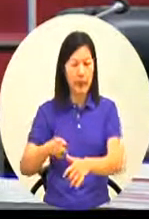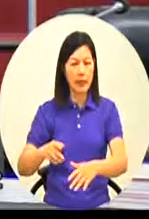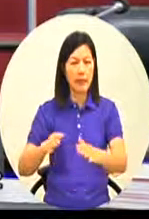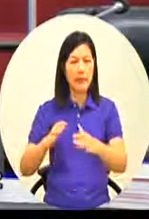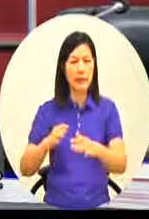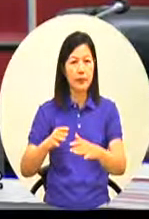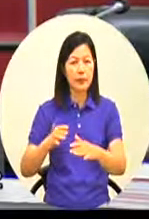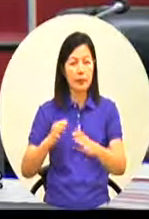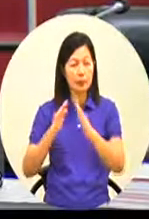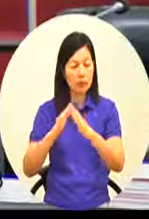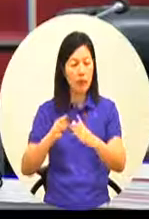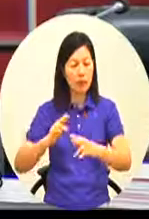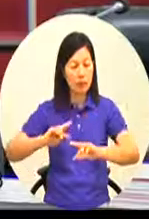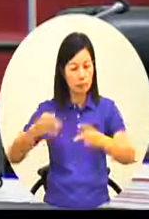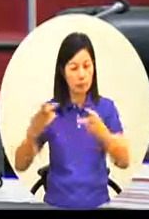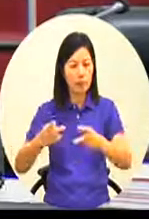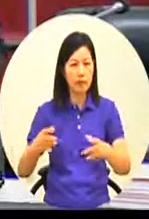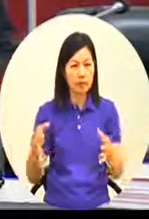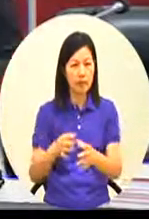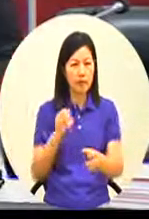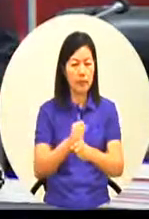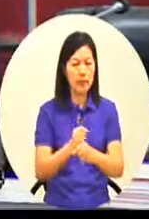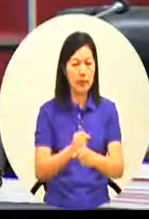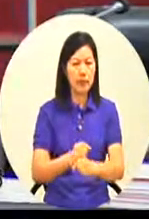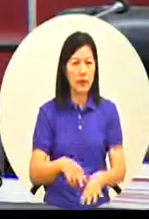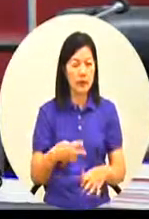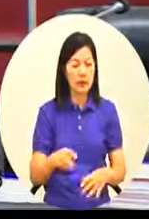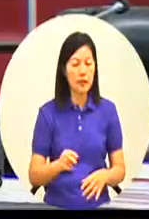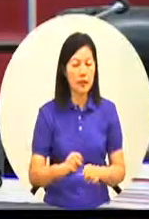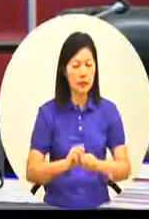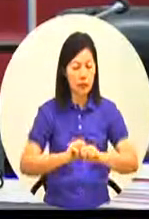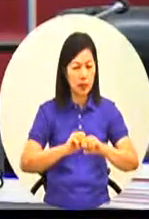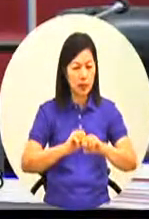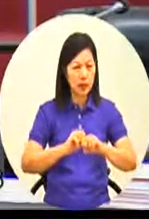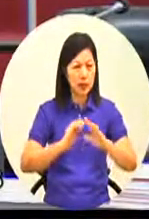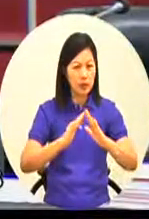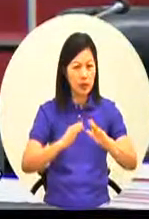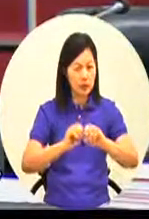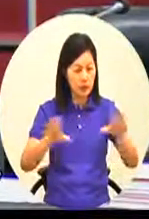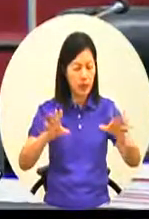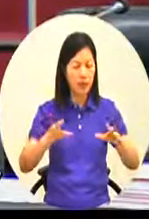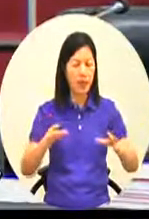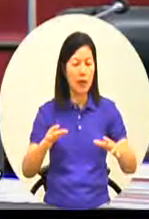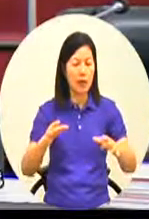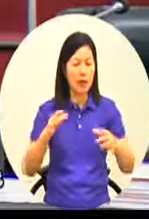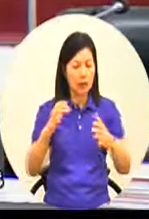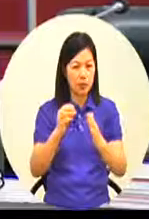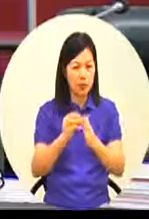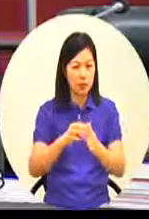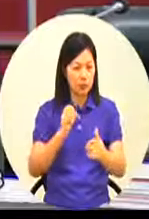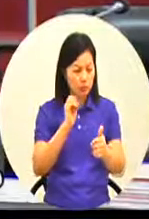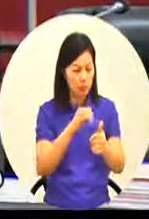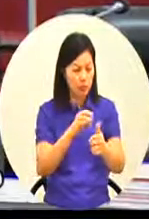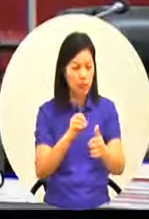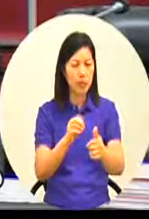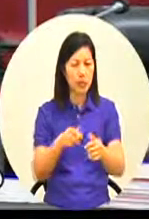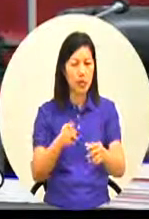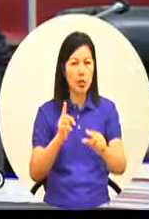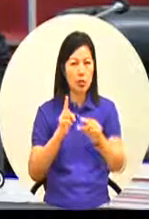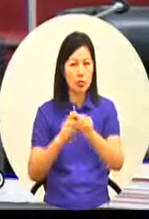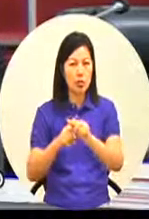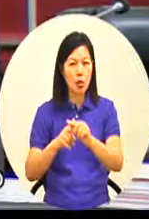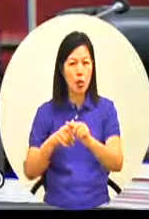来，我有跟这个都委会的时候，有跟都发局请教过那个中继住宅的这件事情。那